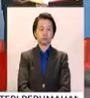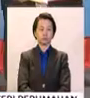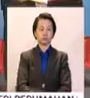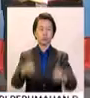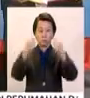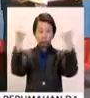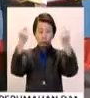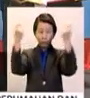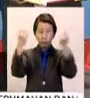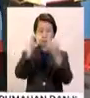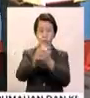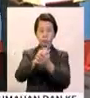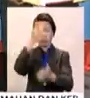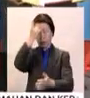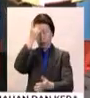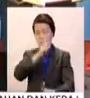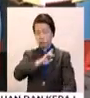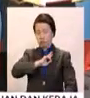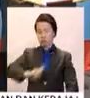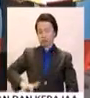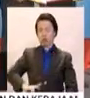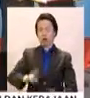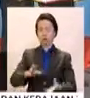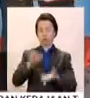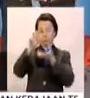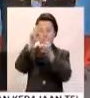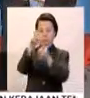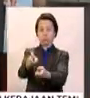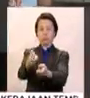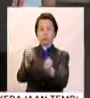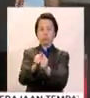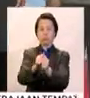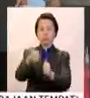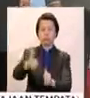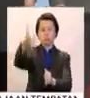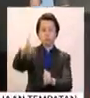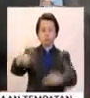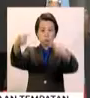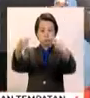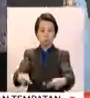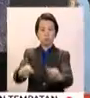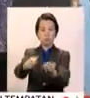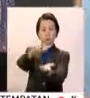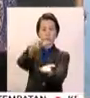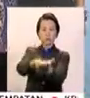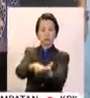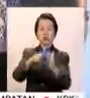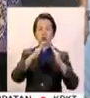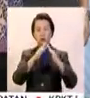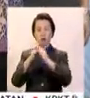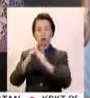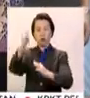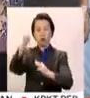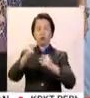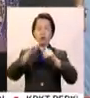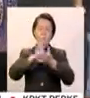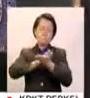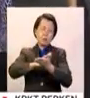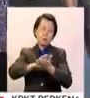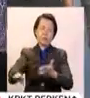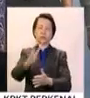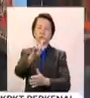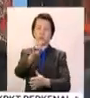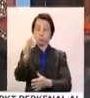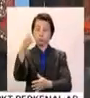Pada sambutan berkenaan, Datuk Raja Kamarul turut menyampaikan hadiah kepada pemenang pertandingan Pengiktirafan Tandas Awam Bersih